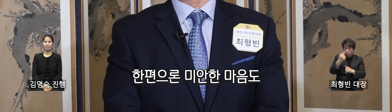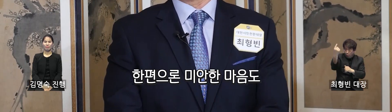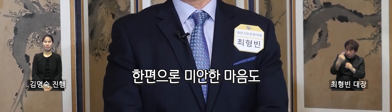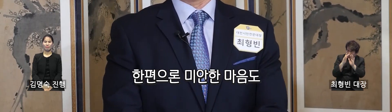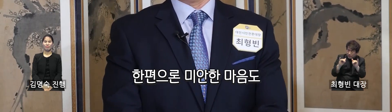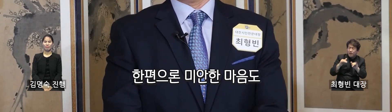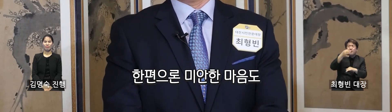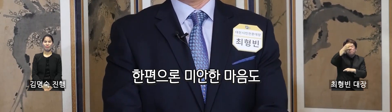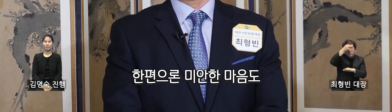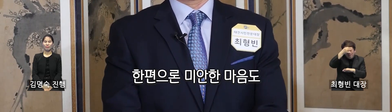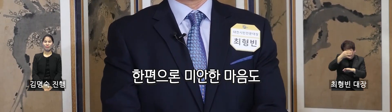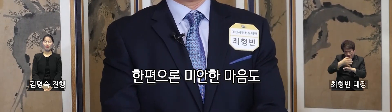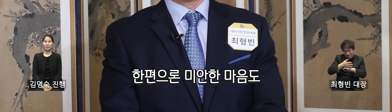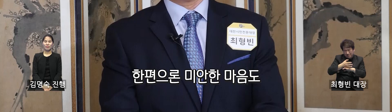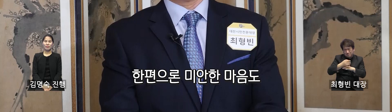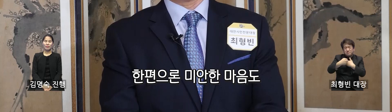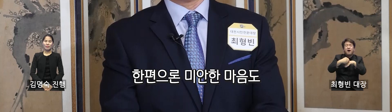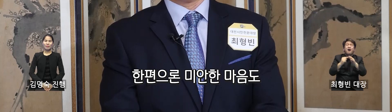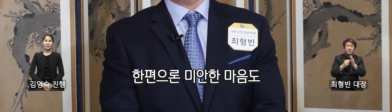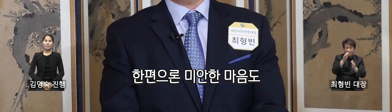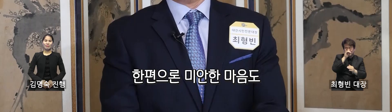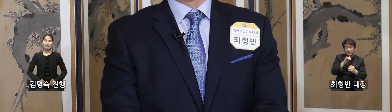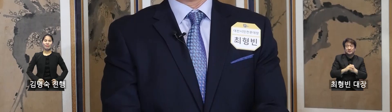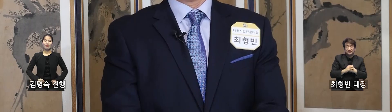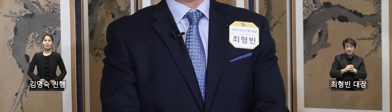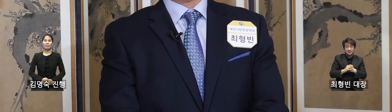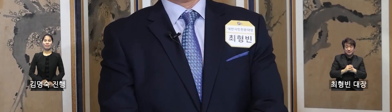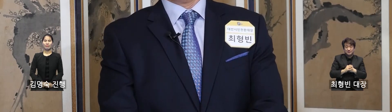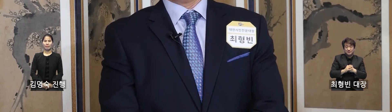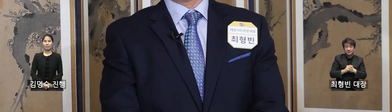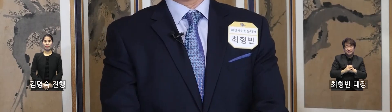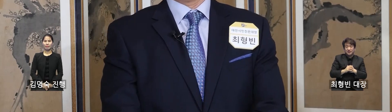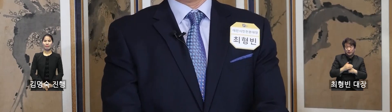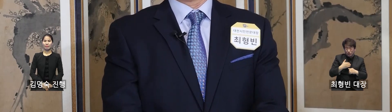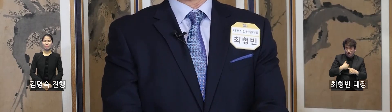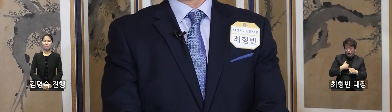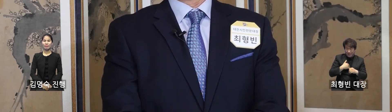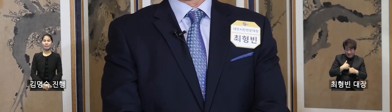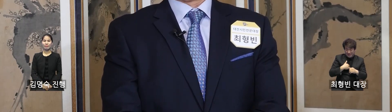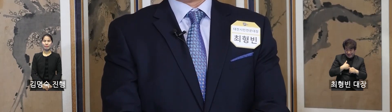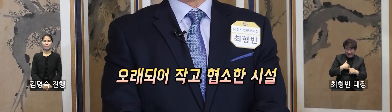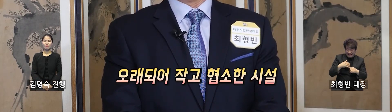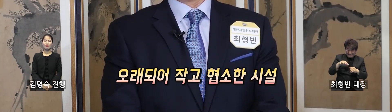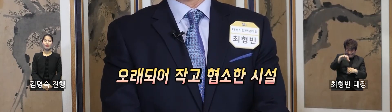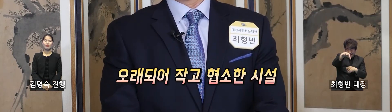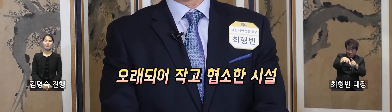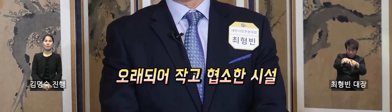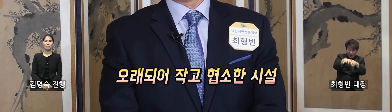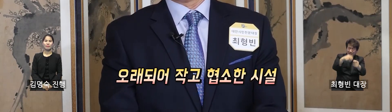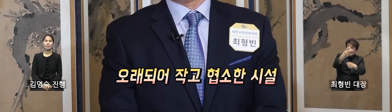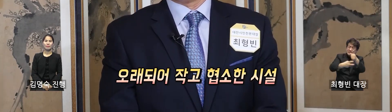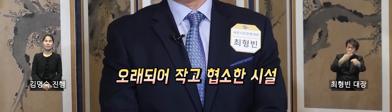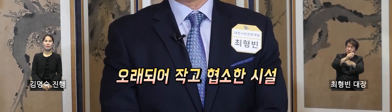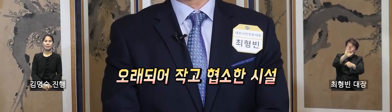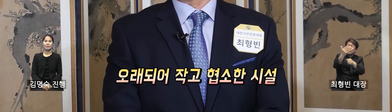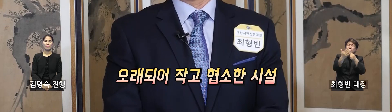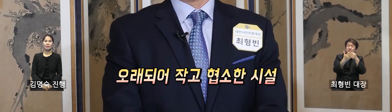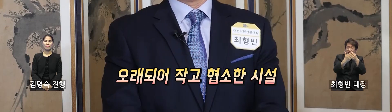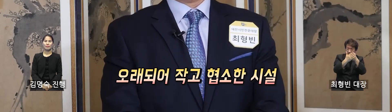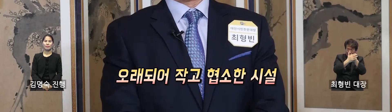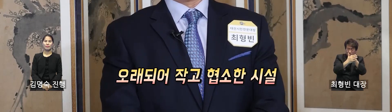항상 비하하는 얘쁜이 미안한 감을 가지고 있습니다 그거는 이제 저희 시설이 아 이 십 년째 되다 보니까